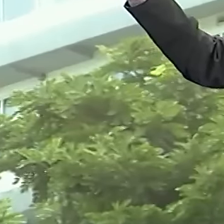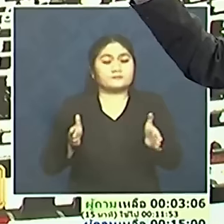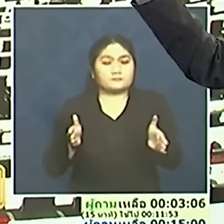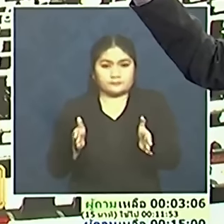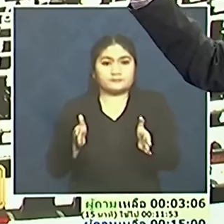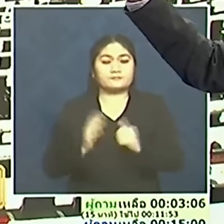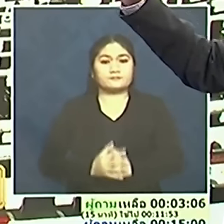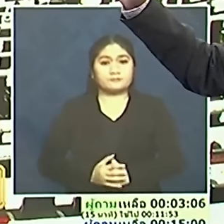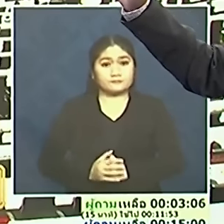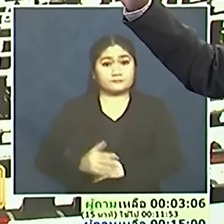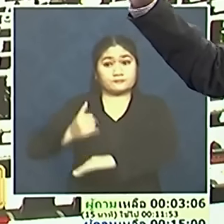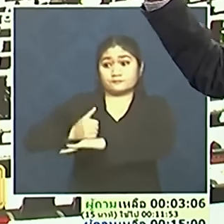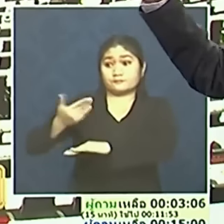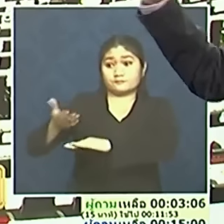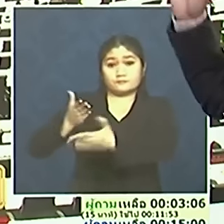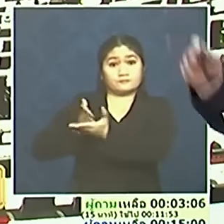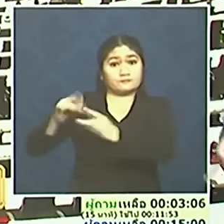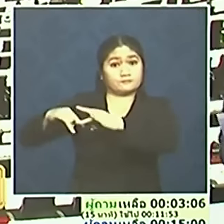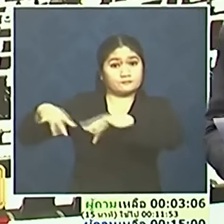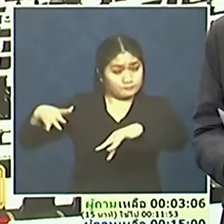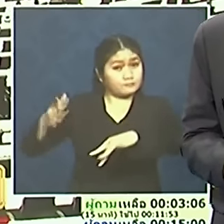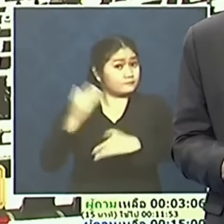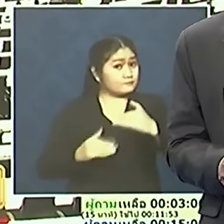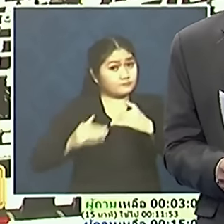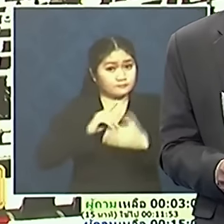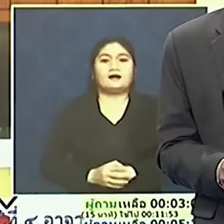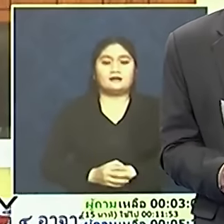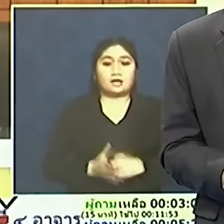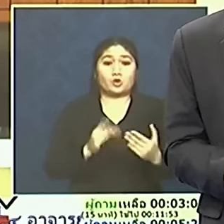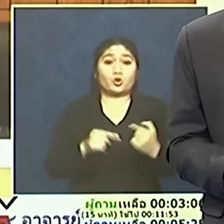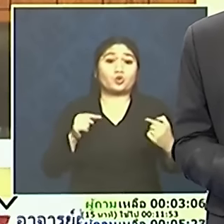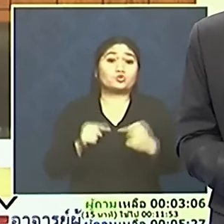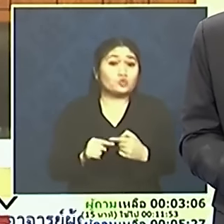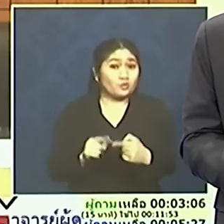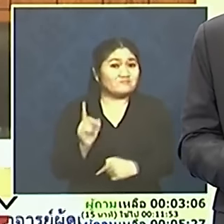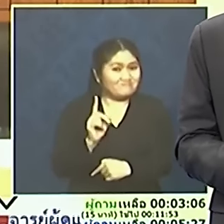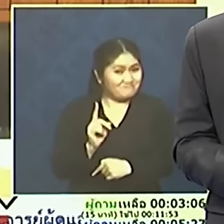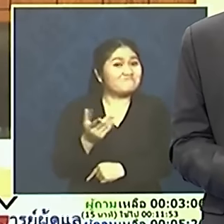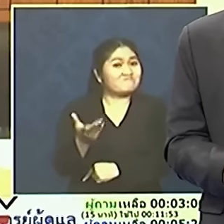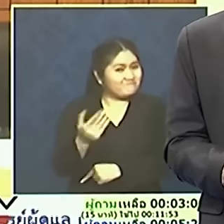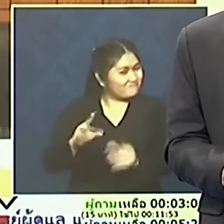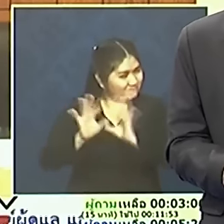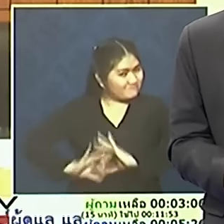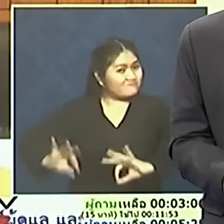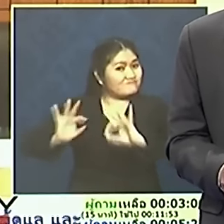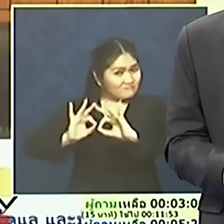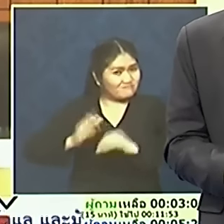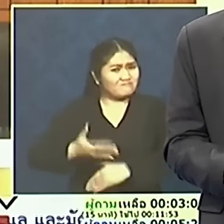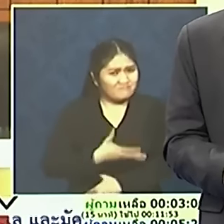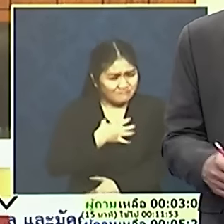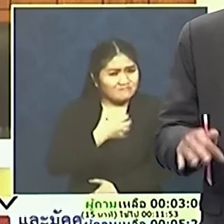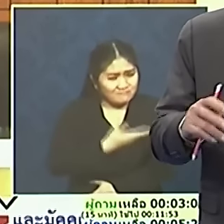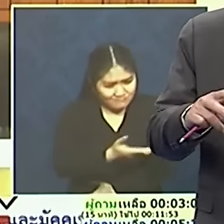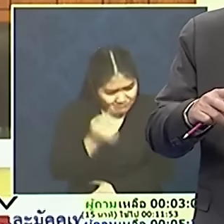เดินหน้าขับเคลื่อนงานก็ดีครับการแก้ไขปัญหาต่างๆของประเทศชาติก็ดีครับกำลังเป็นไปได้ดดีทำได้หลายเรื่อง